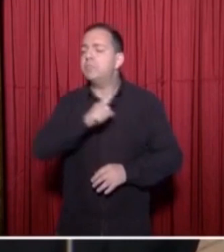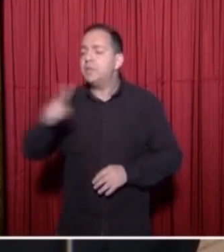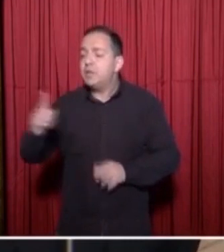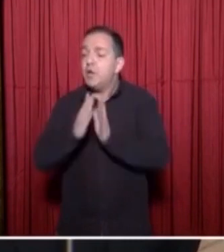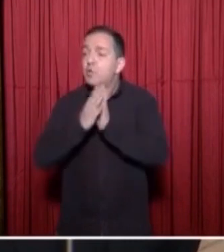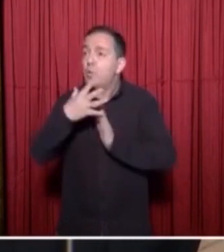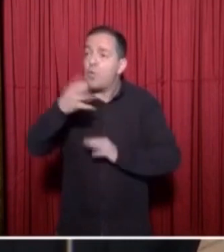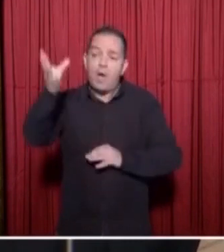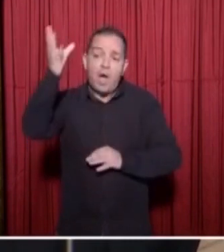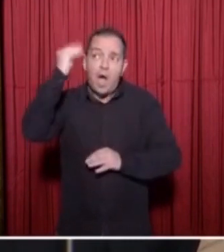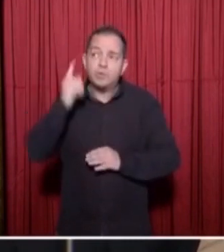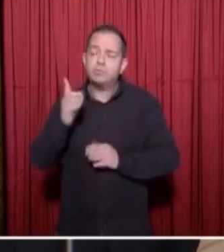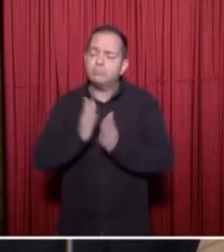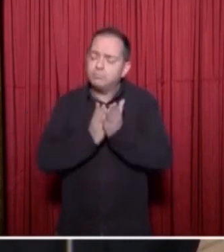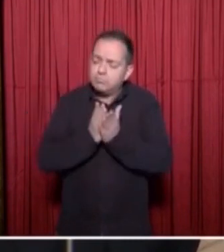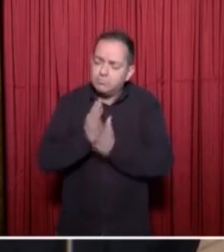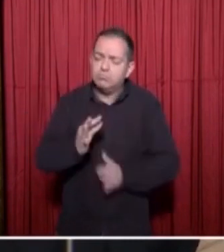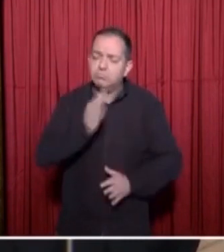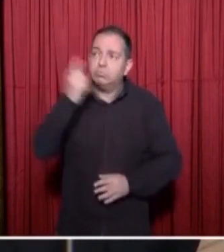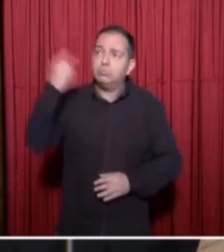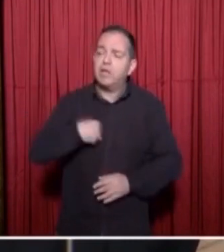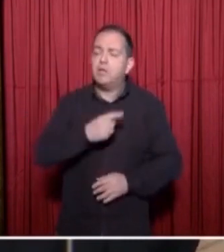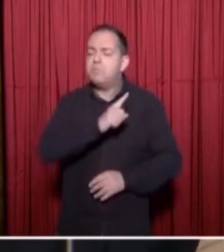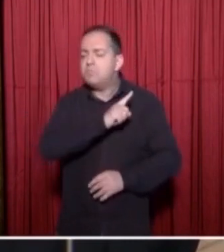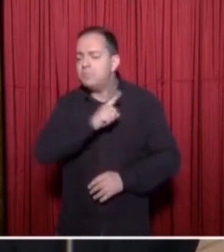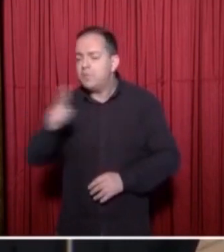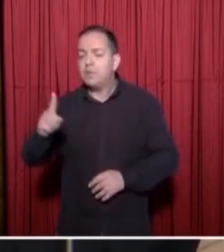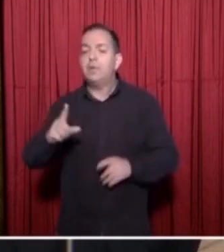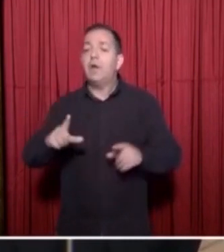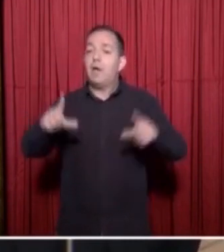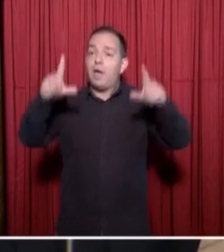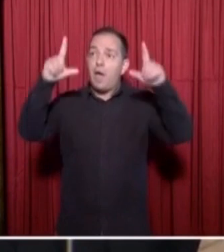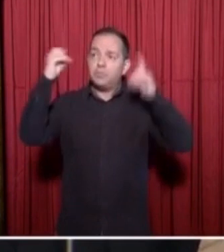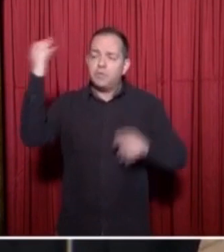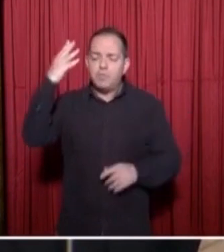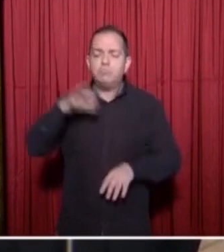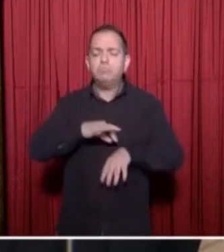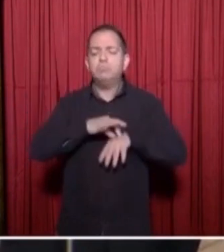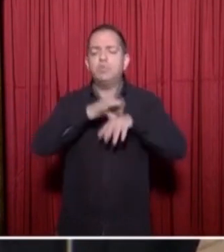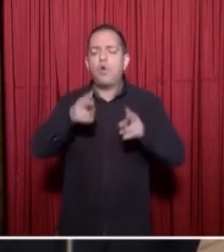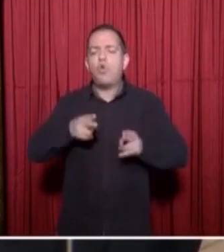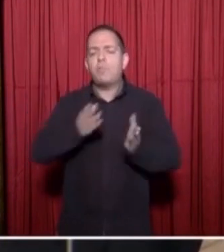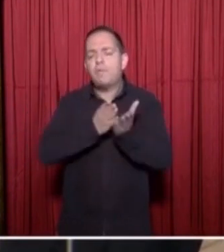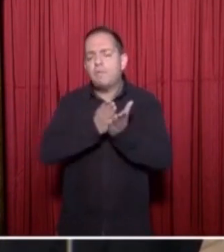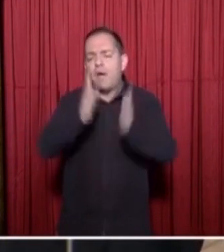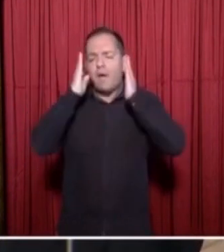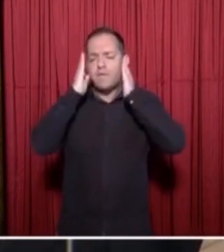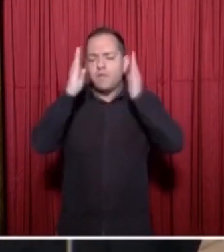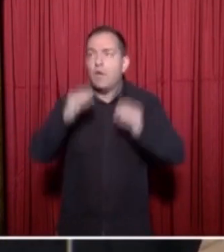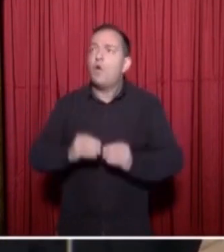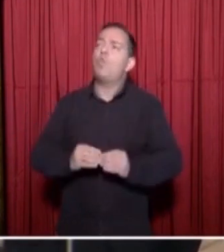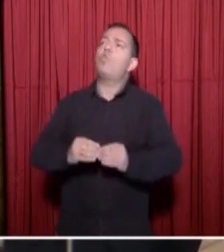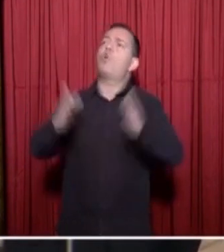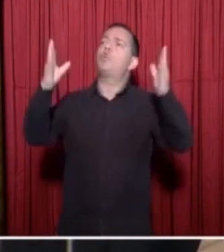εν τη δικαιοσύνη σου, και μη εισέλθεις κρίση μετά του δούλου σου. Το πνεύμα σου αγαθόν οδηγήσει με εν γη ευθεία. Δόξα Πατρί